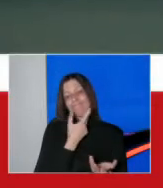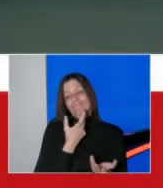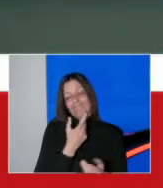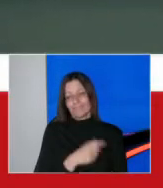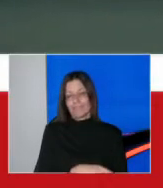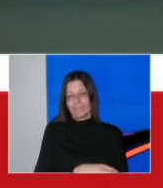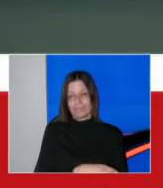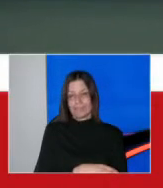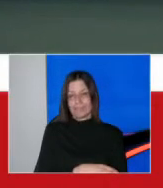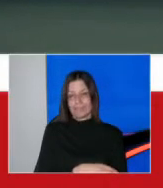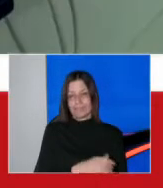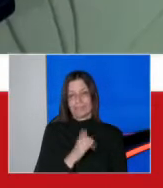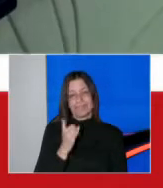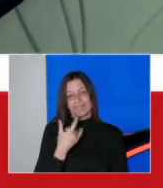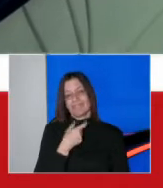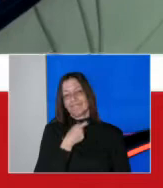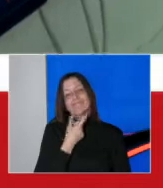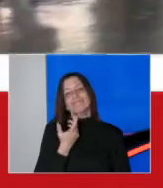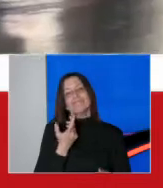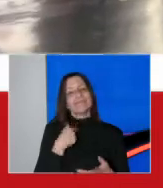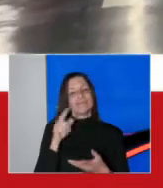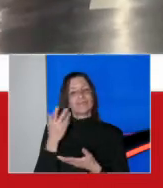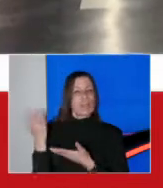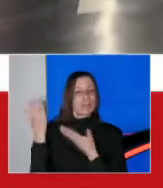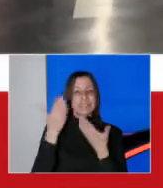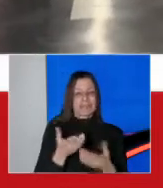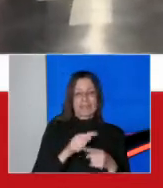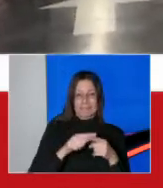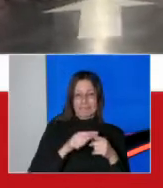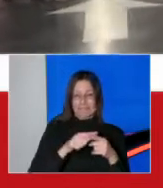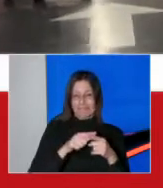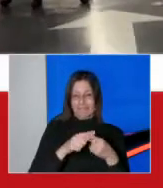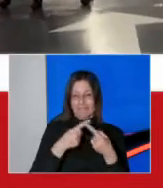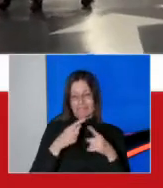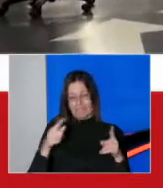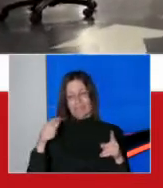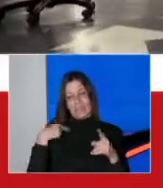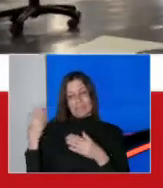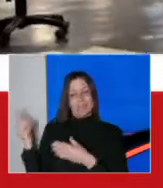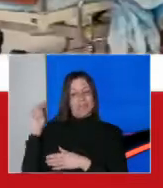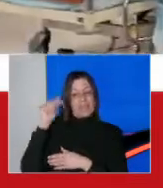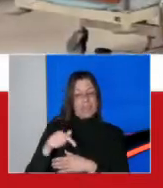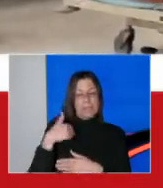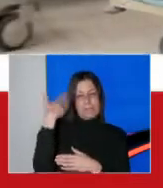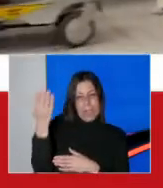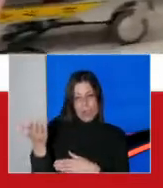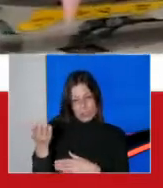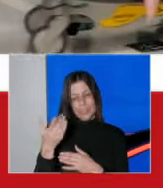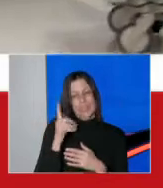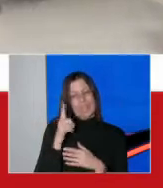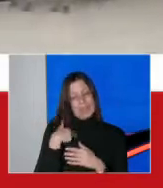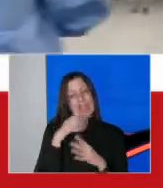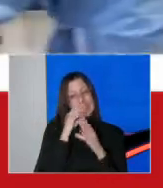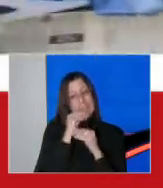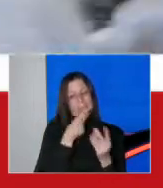אין ברירה, כן, אתה יודע, אנחנו לא מזמינים את הווריאנטים, הם מגיעים מבחוץ, אבל כאן צריך לדבר על